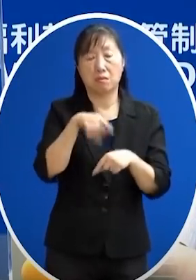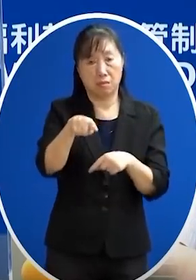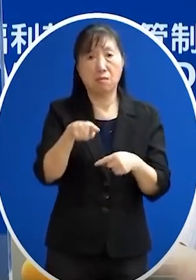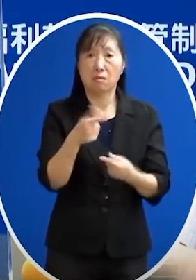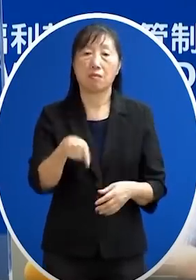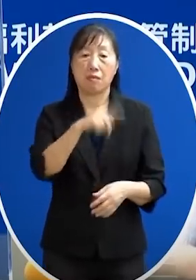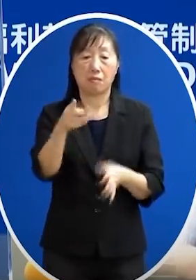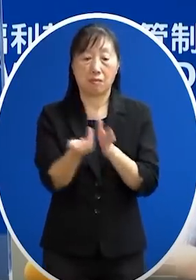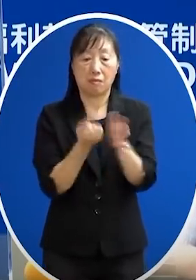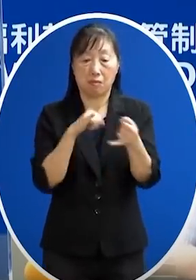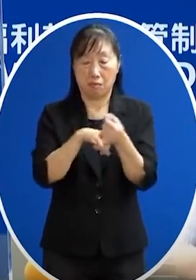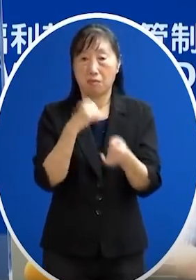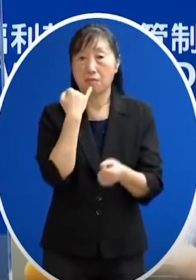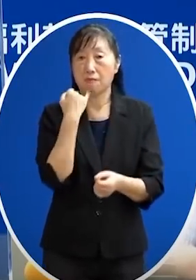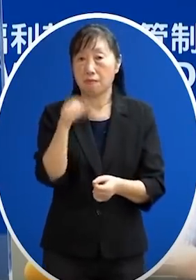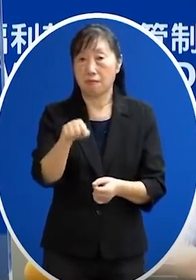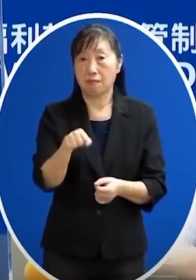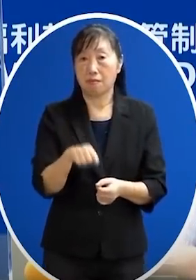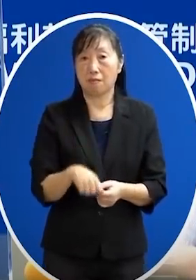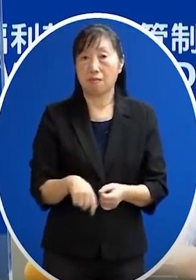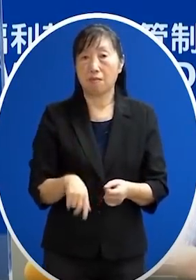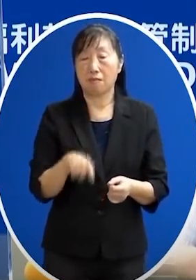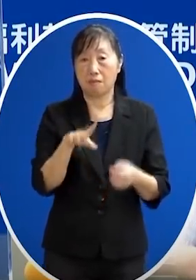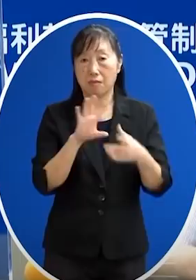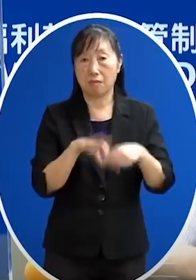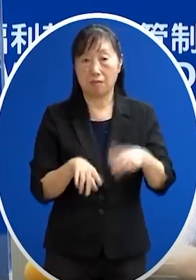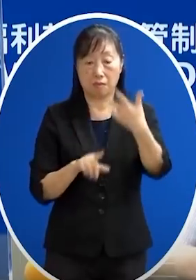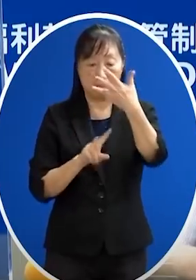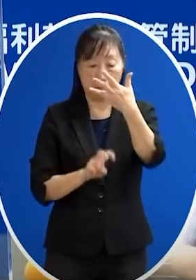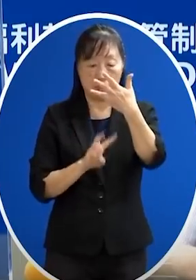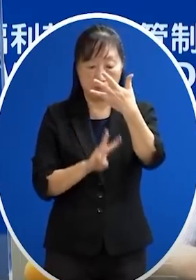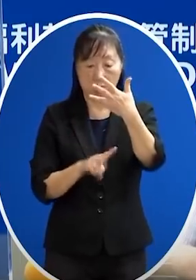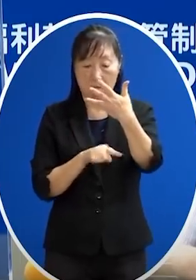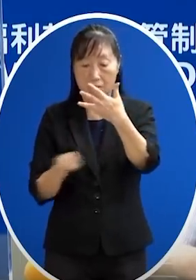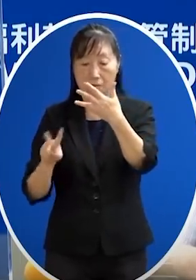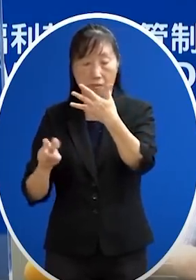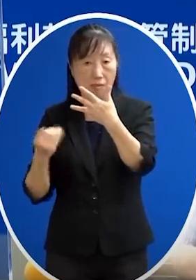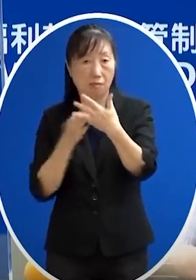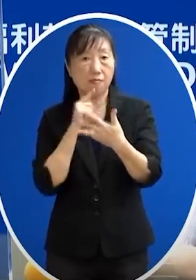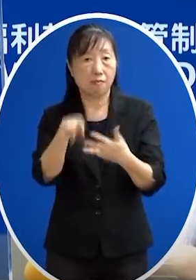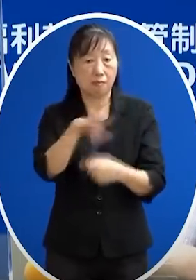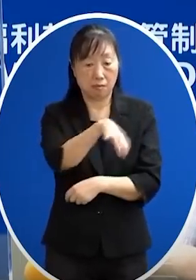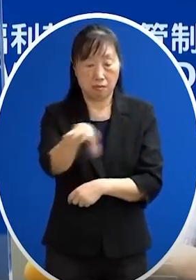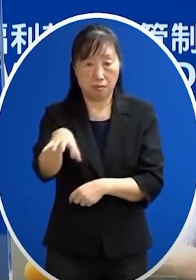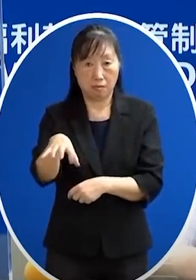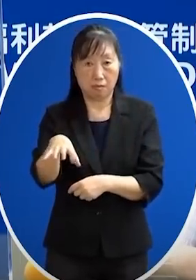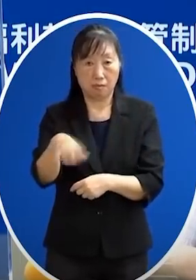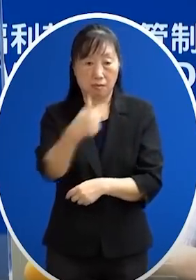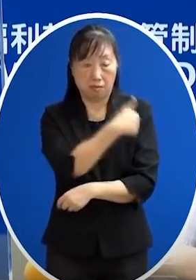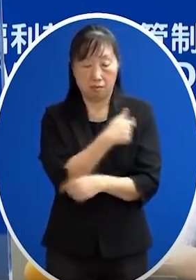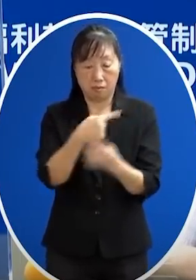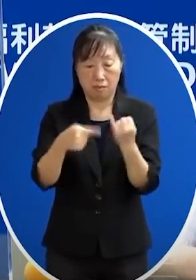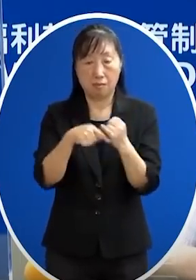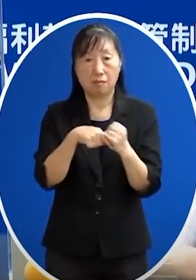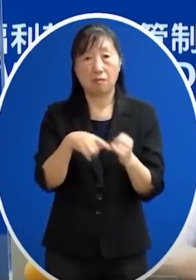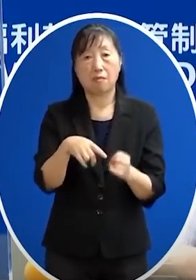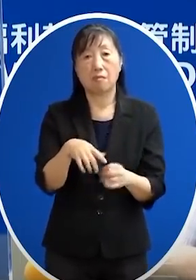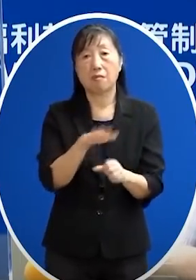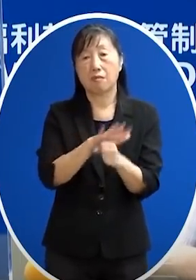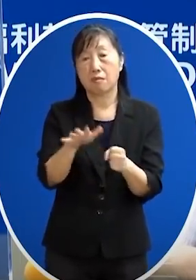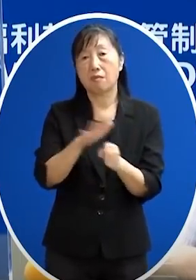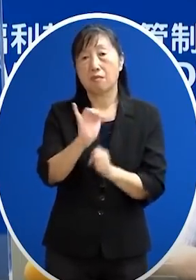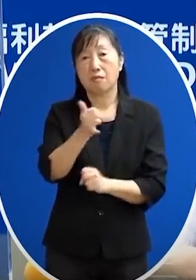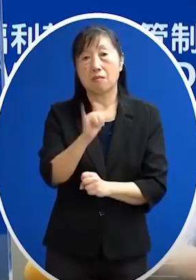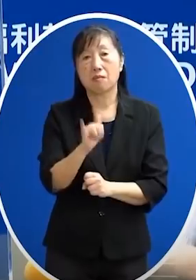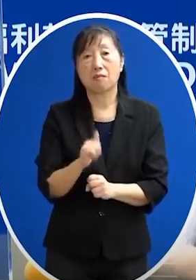的。因为这个住院时间23到29这个量，地方施打的量能是没有问题，那如果有